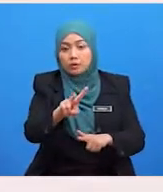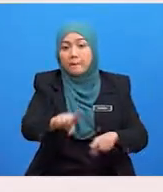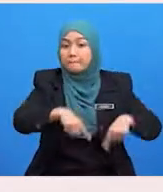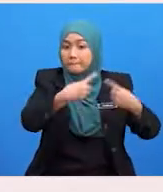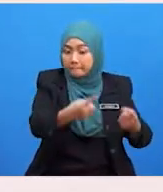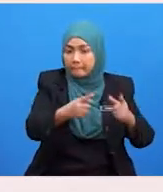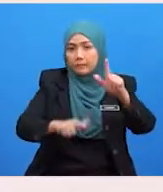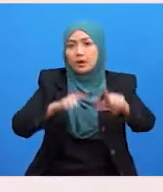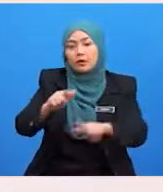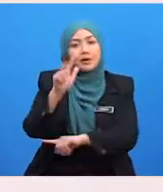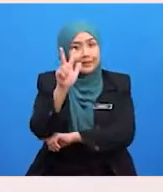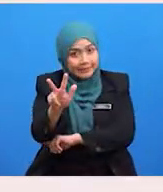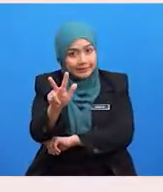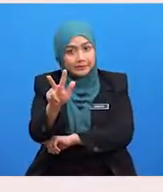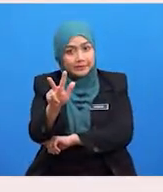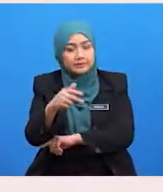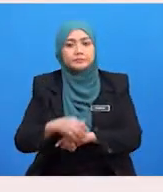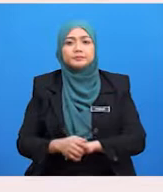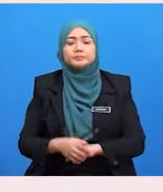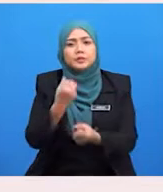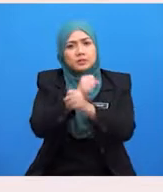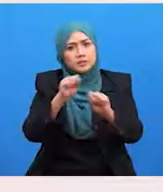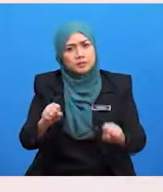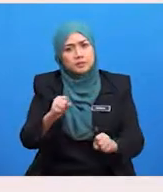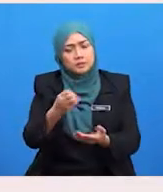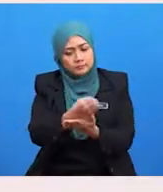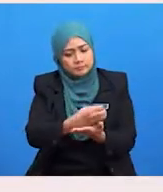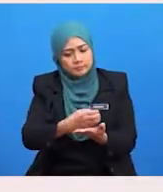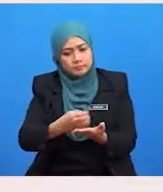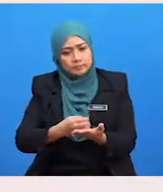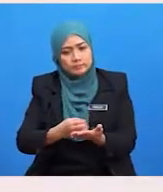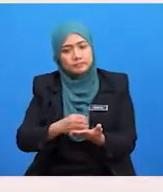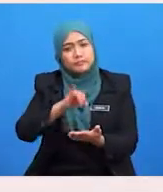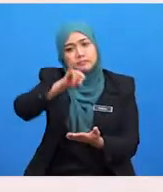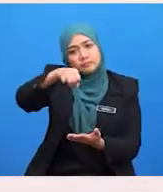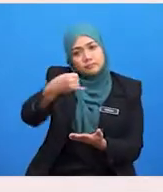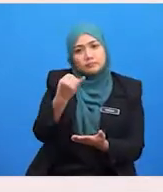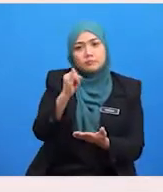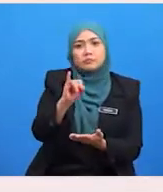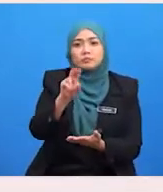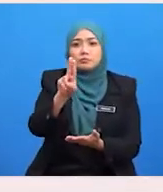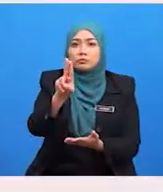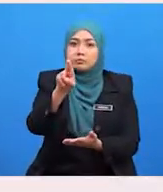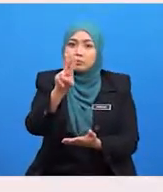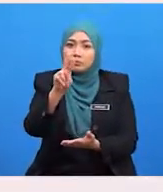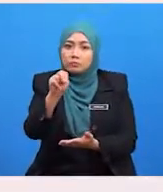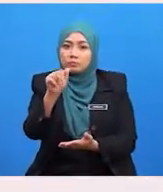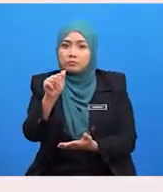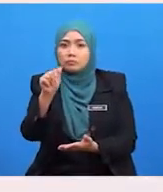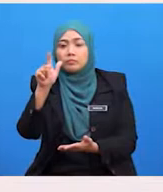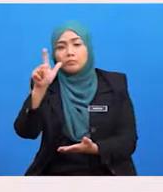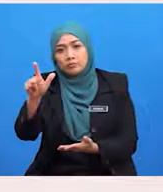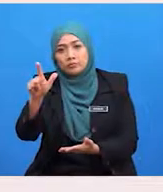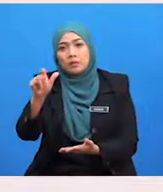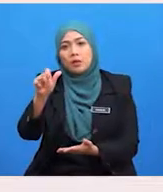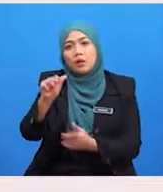langkah ketiga iaitu menyediakan catatan jurnal am bagi susut nilai dan susut nilai